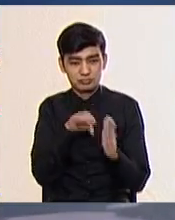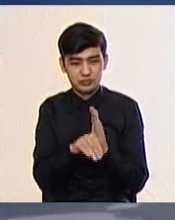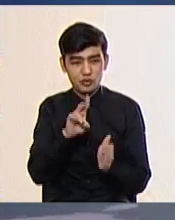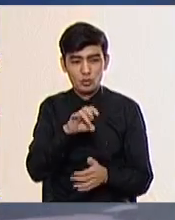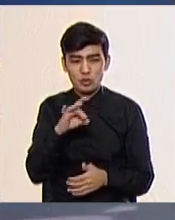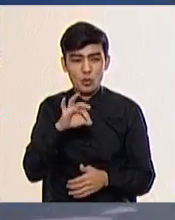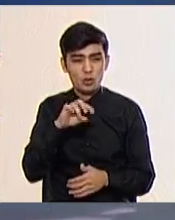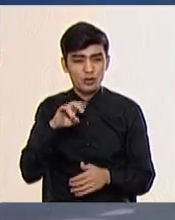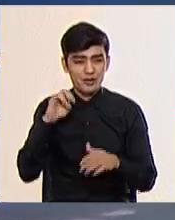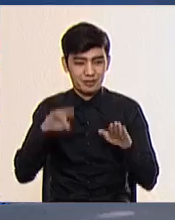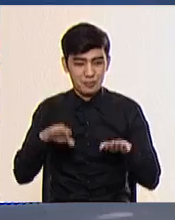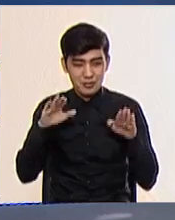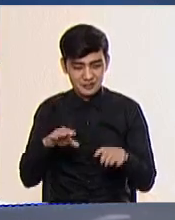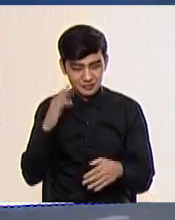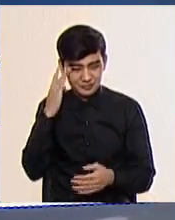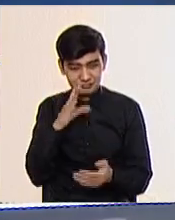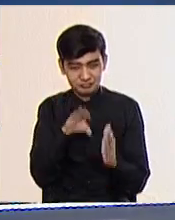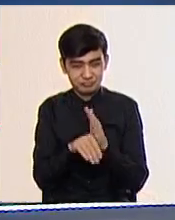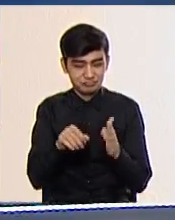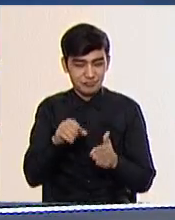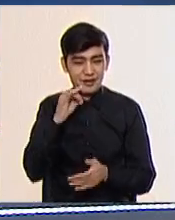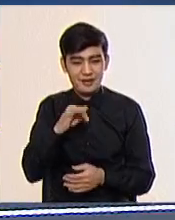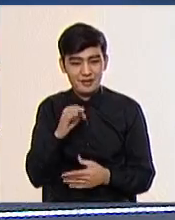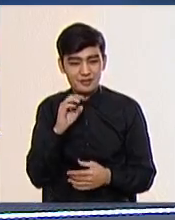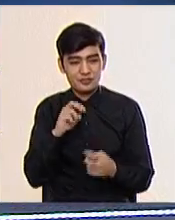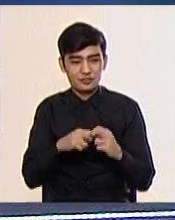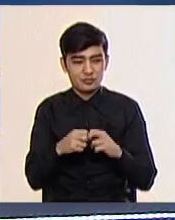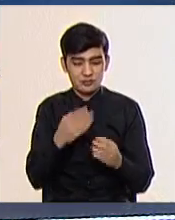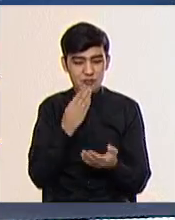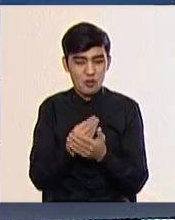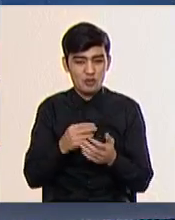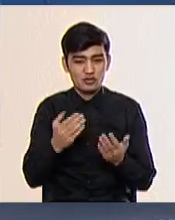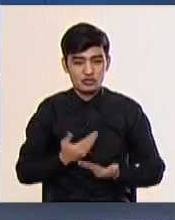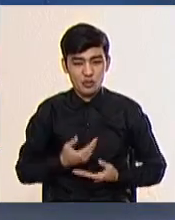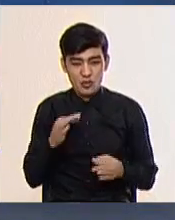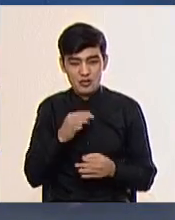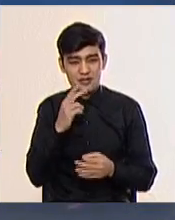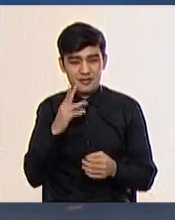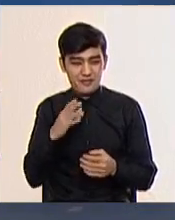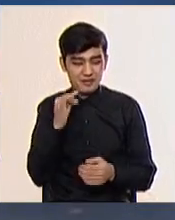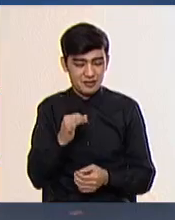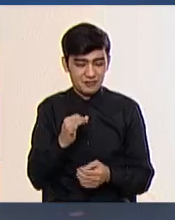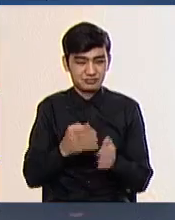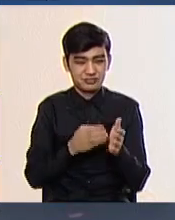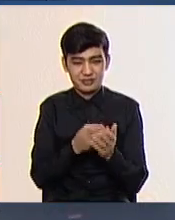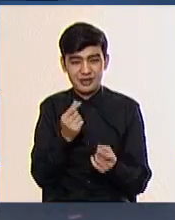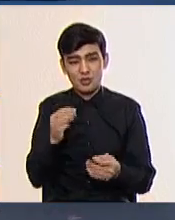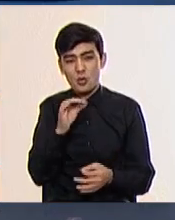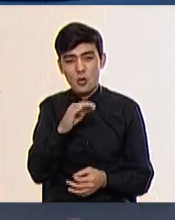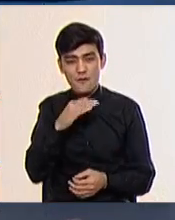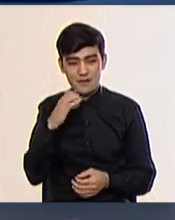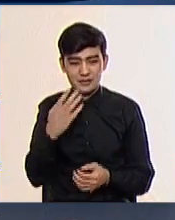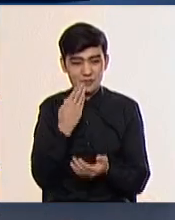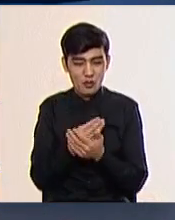Отан. Таким образом, женщина надеется решить свою проблему с жильем и нехваткой денег. В офис к партийцам она привела